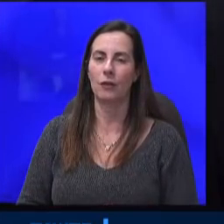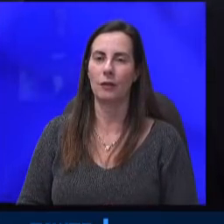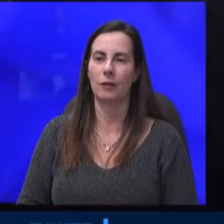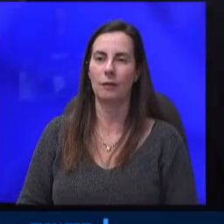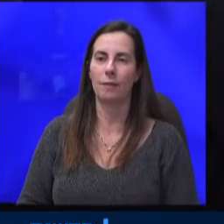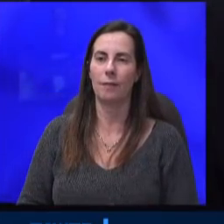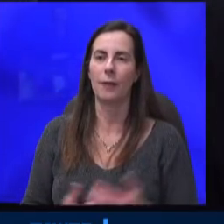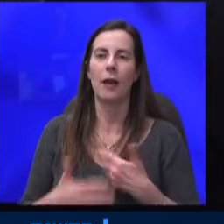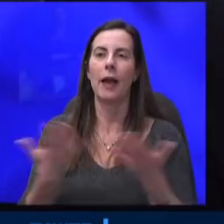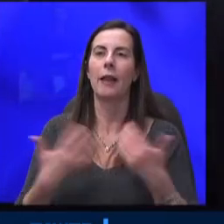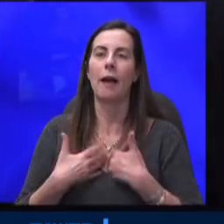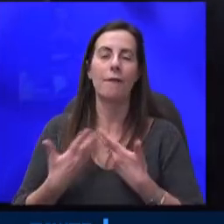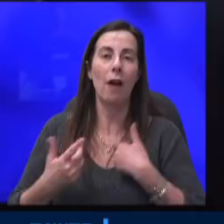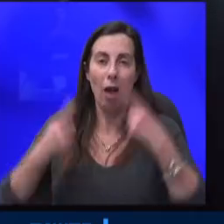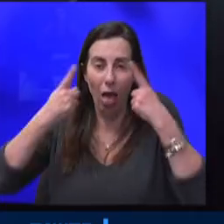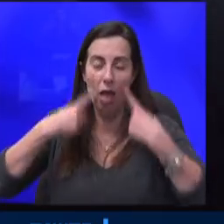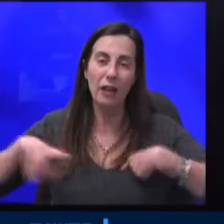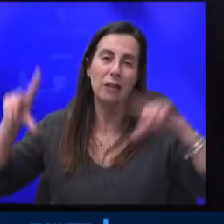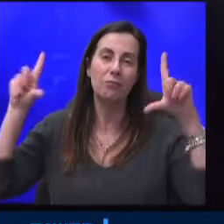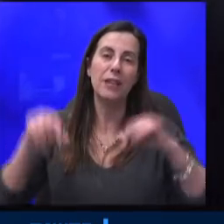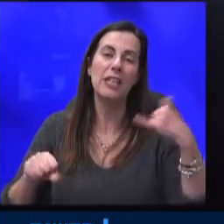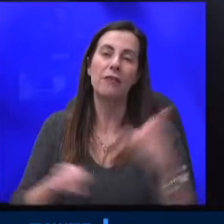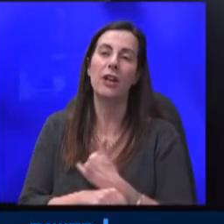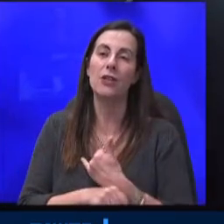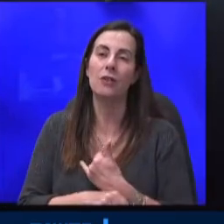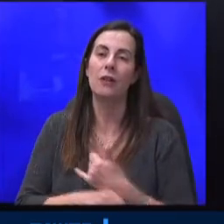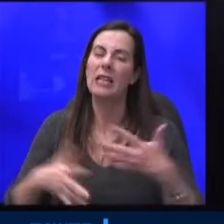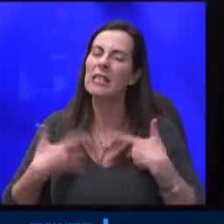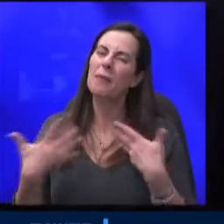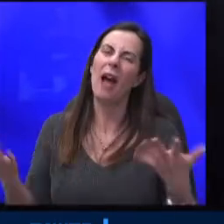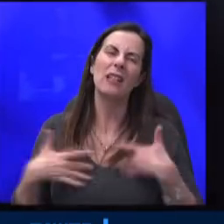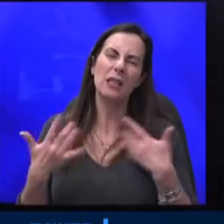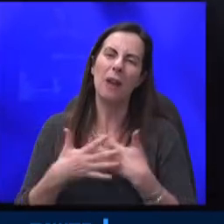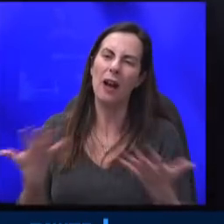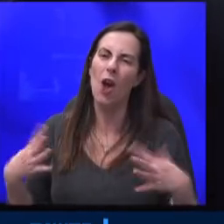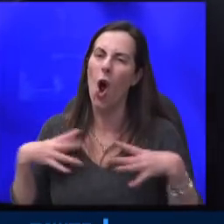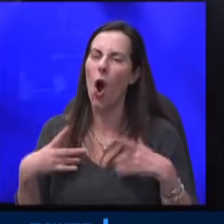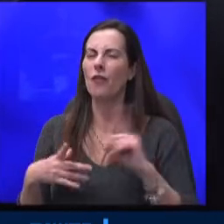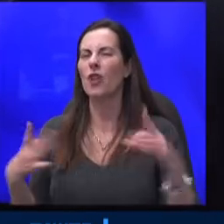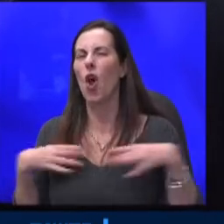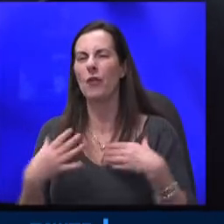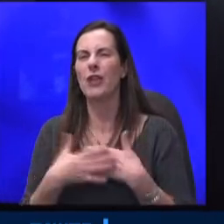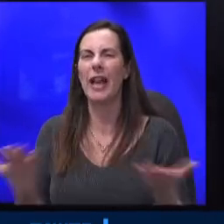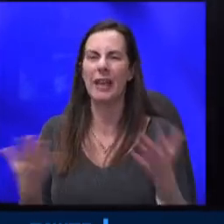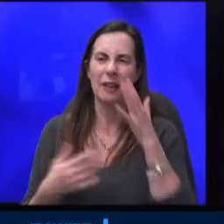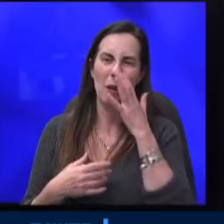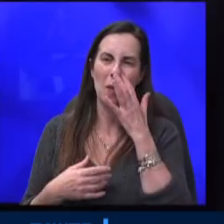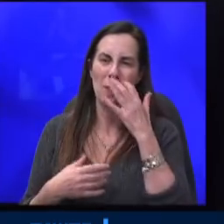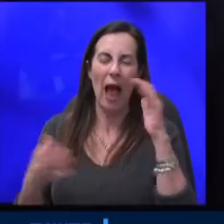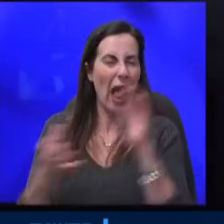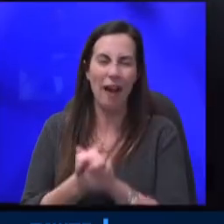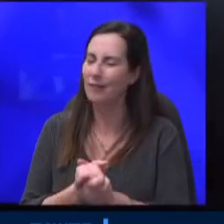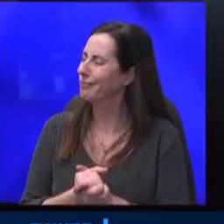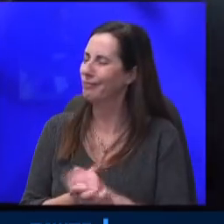אין לי כבר דמעות, אין לי כבר רגש, שמחה, לא שמחה, חופשות שלנו, לא חופשות, חברים, לא